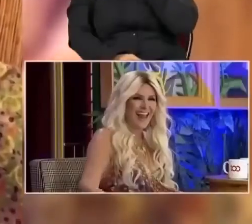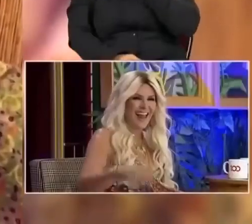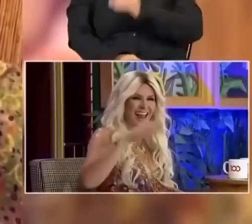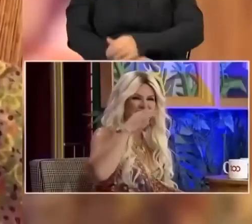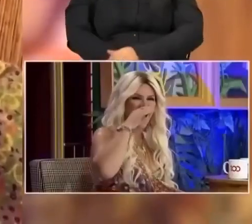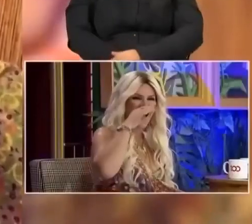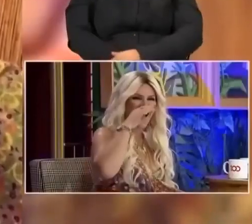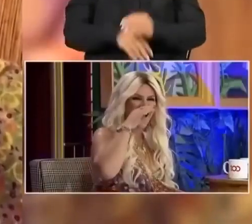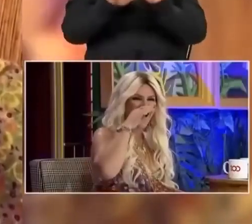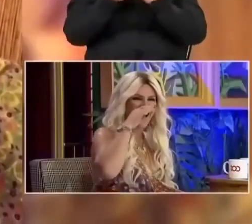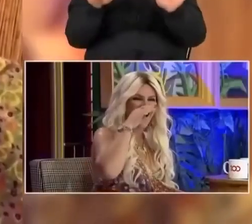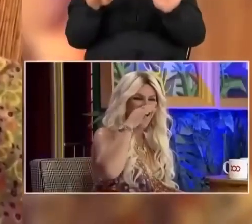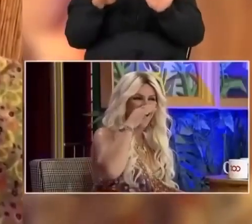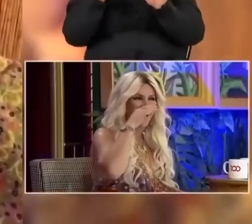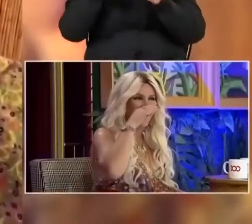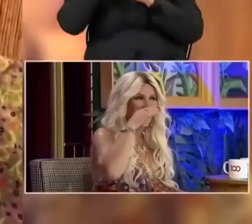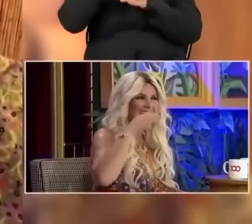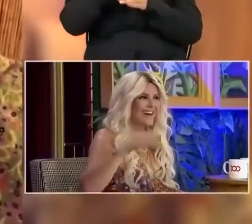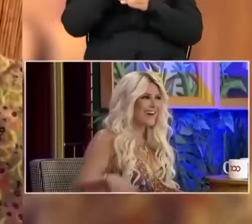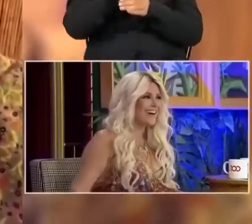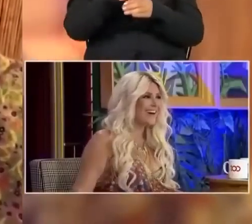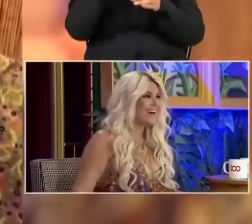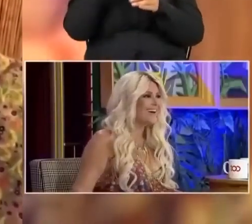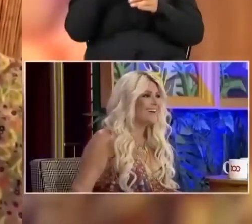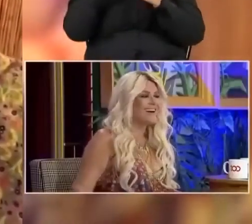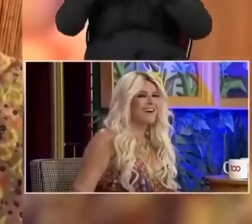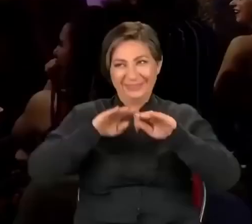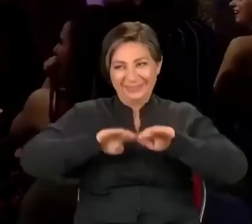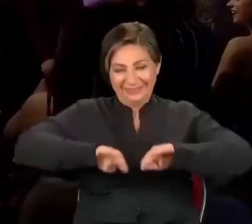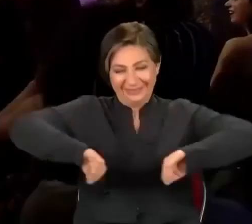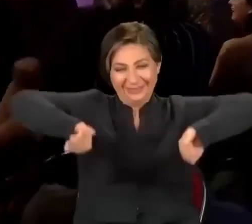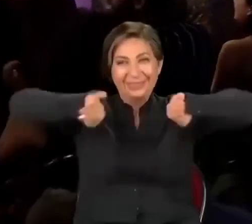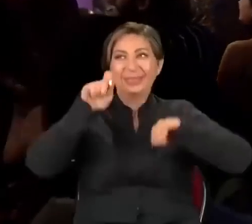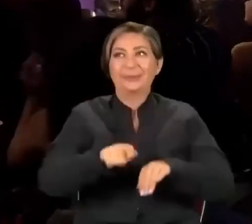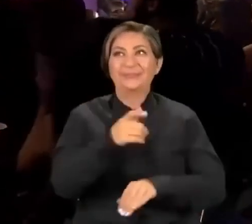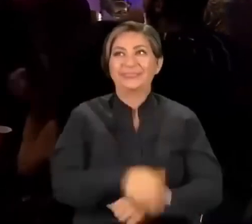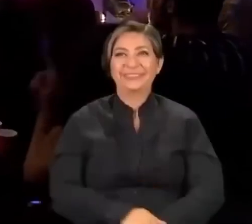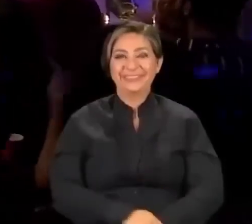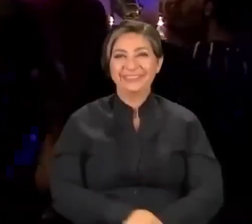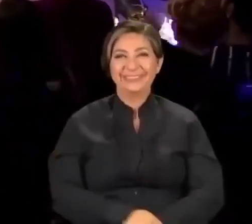Tamamdır. Şöyle basayım ben. Kibar kibar basalım.